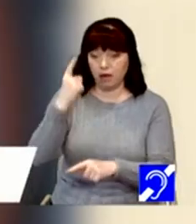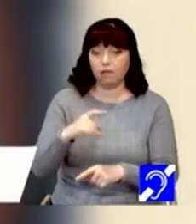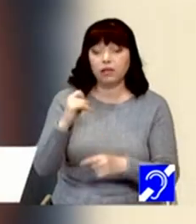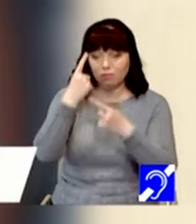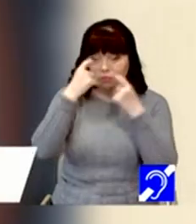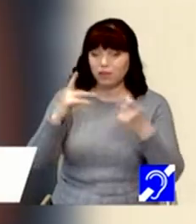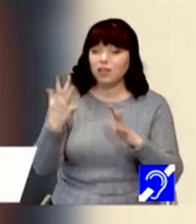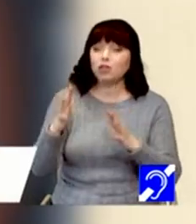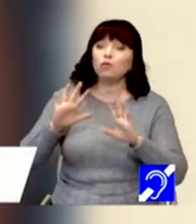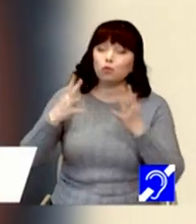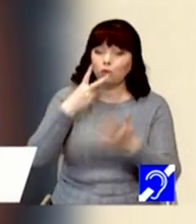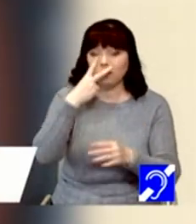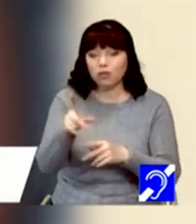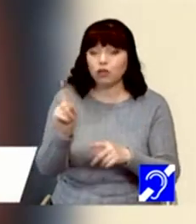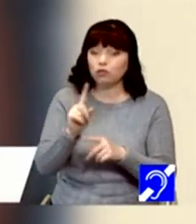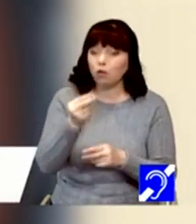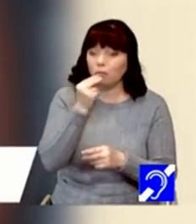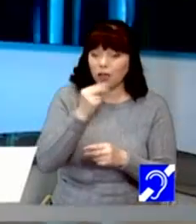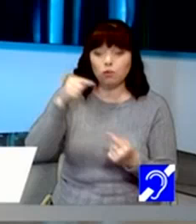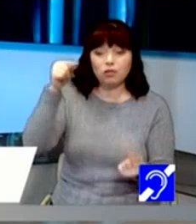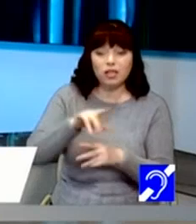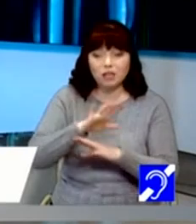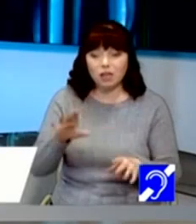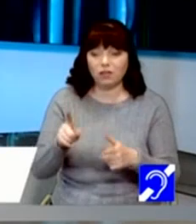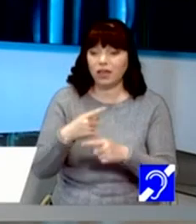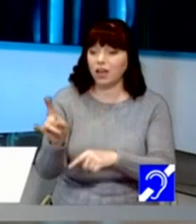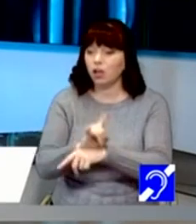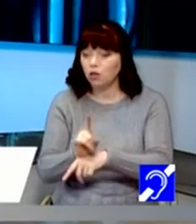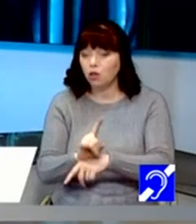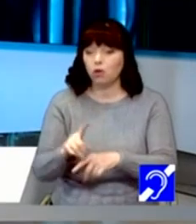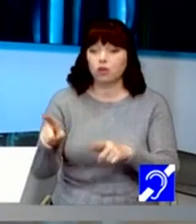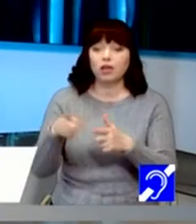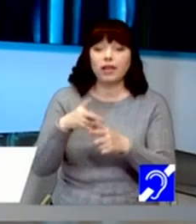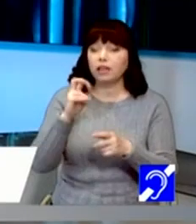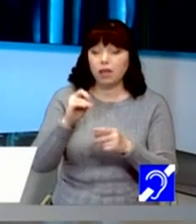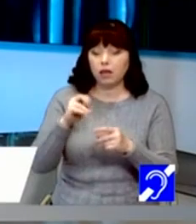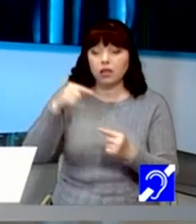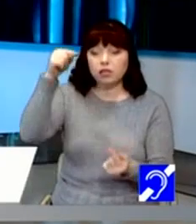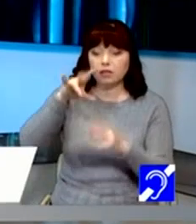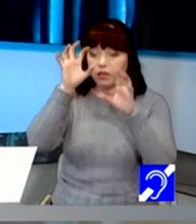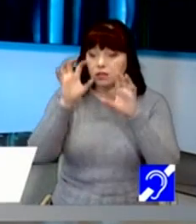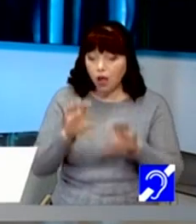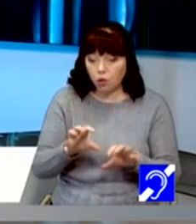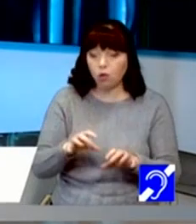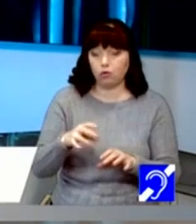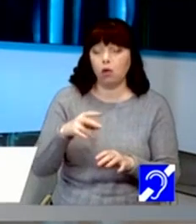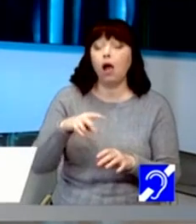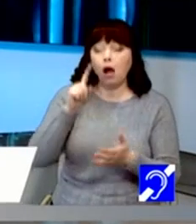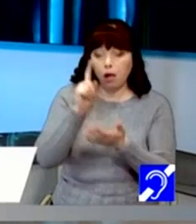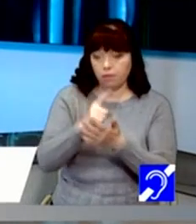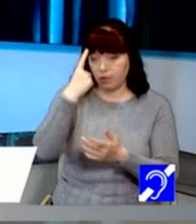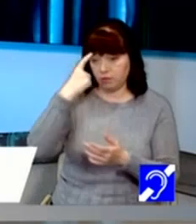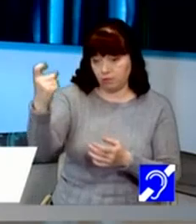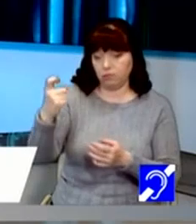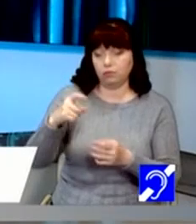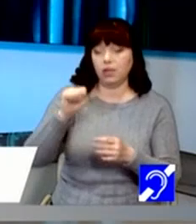care în cazul în care depistează produse alimentare neconforme sau cu a bate de la prevederile legislației pentru Protecția Consumatorului